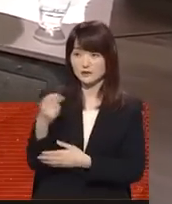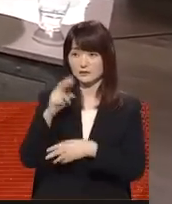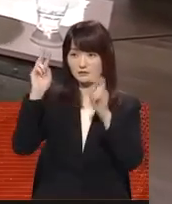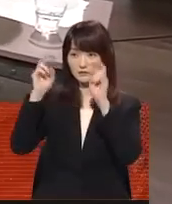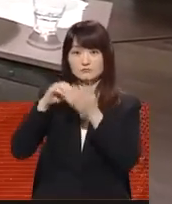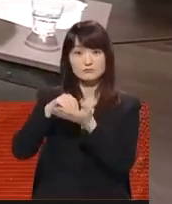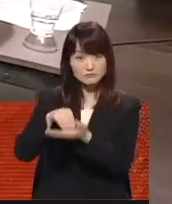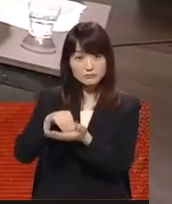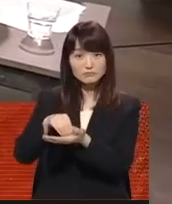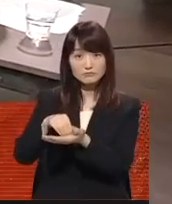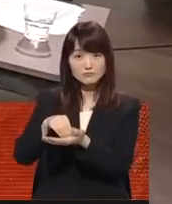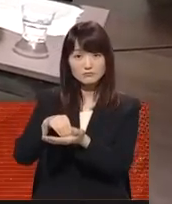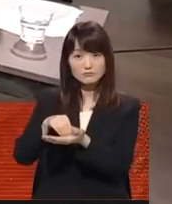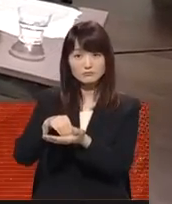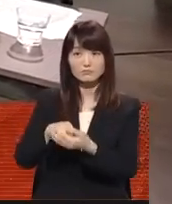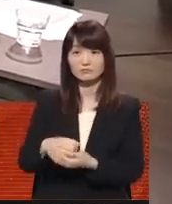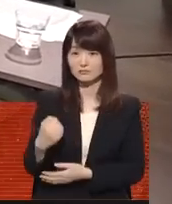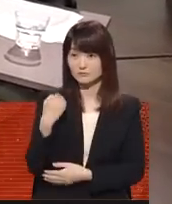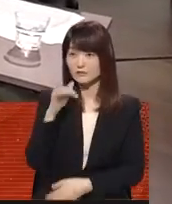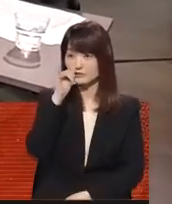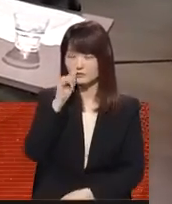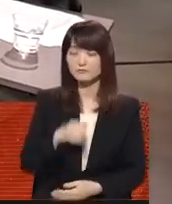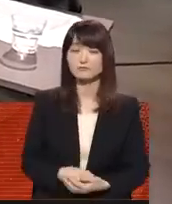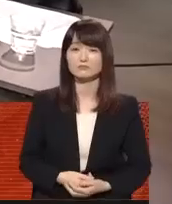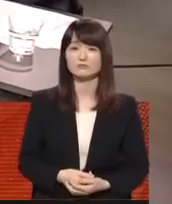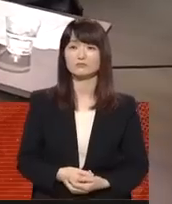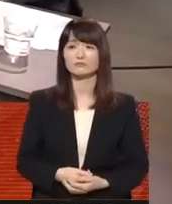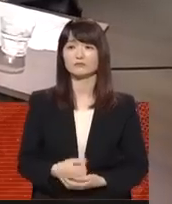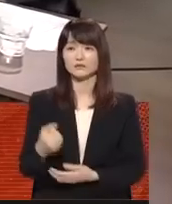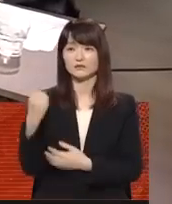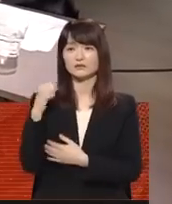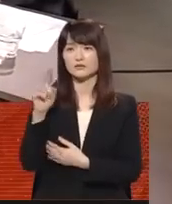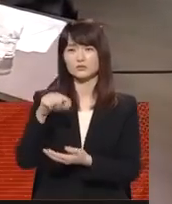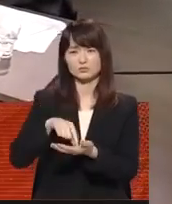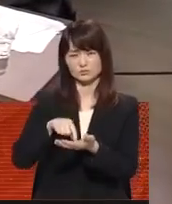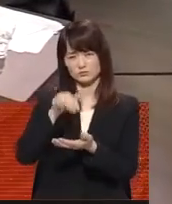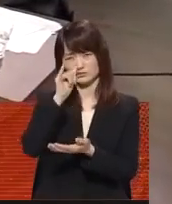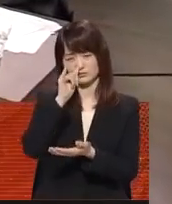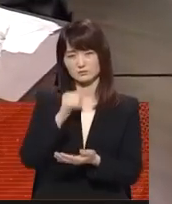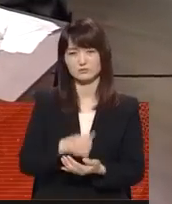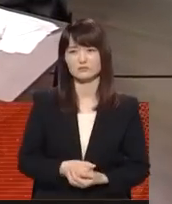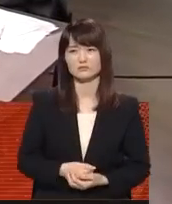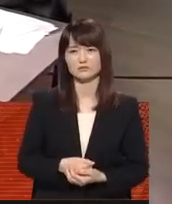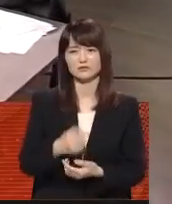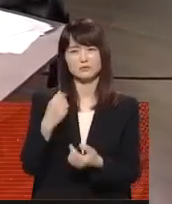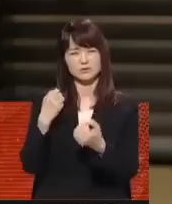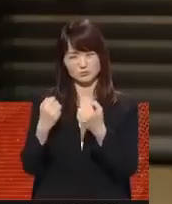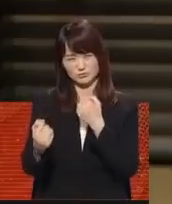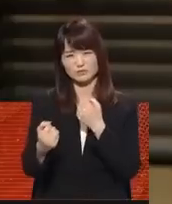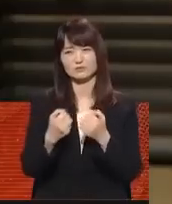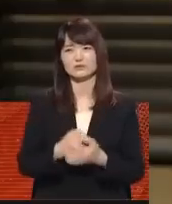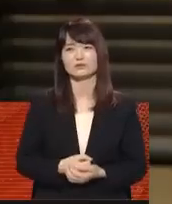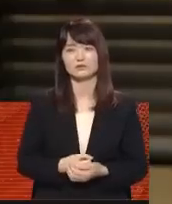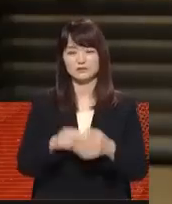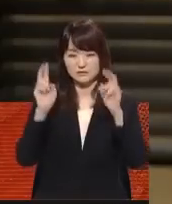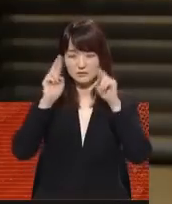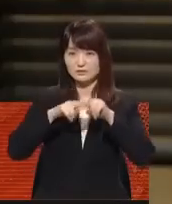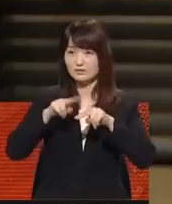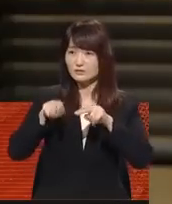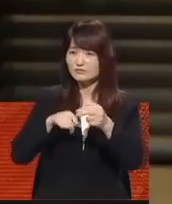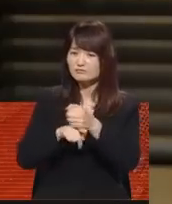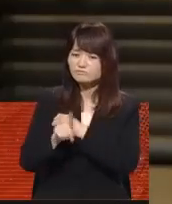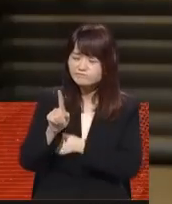꼬박꼬박 했어요 능력은 있는 거 같아요 그럼에도 불구하고 퇴사 이유가